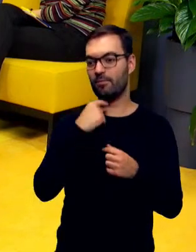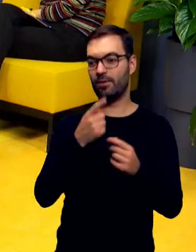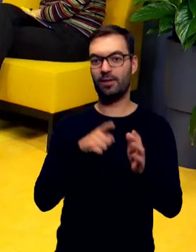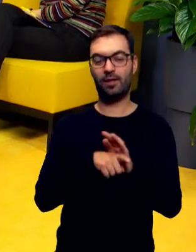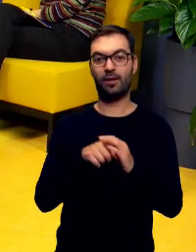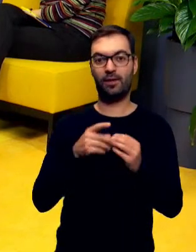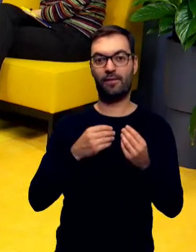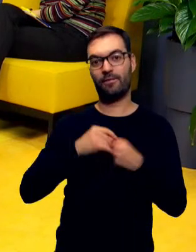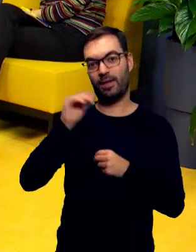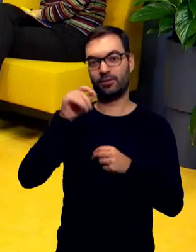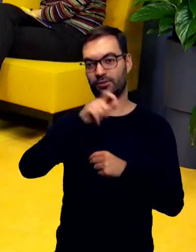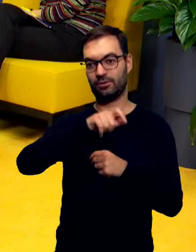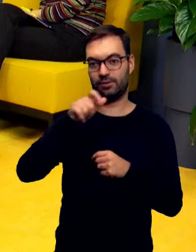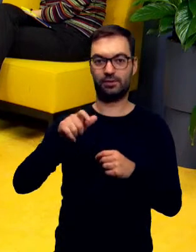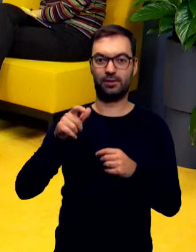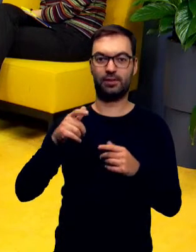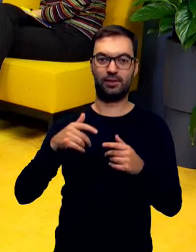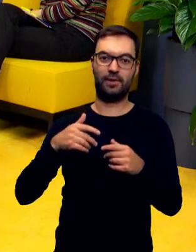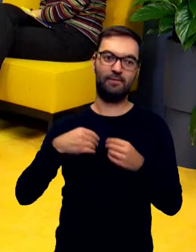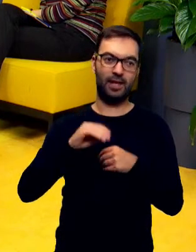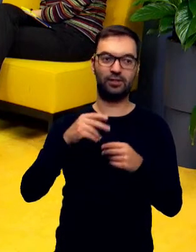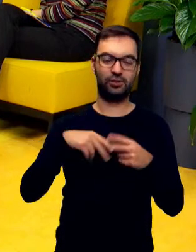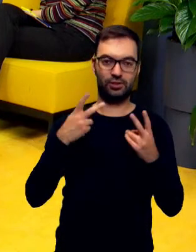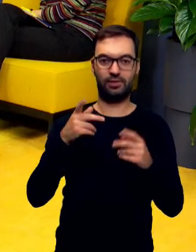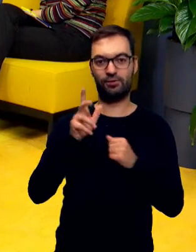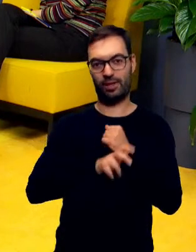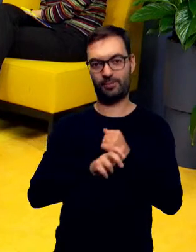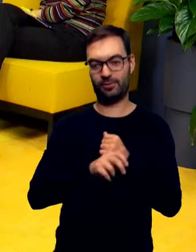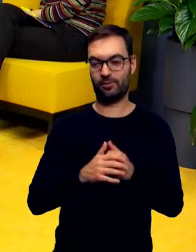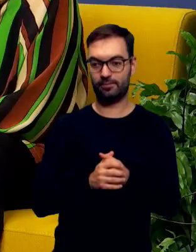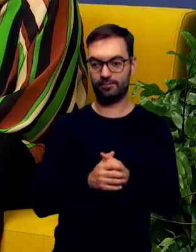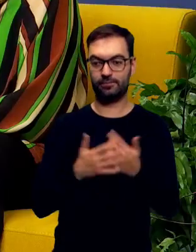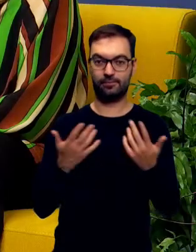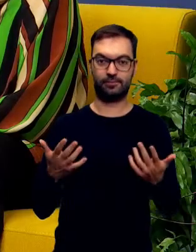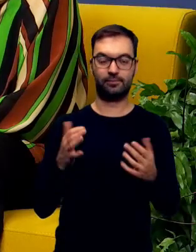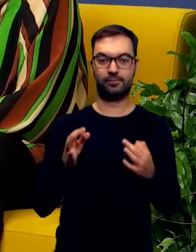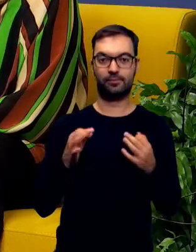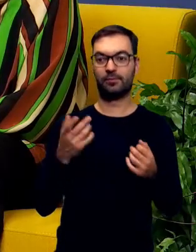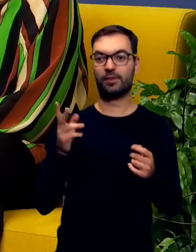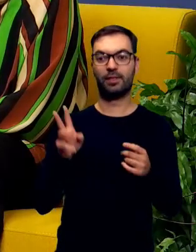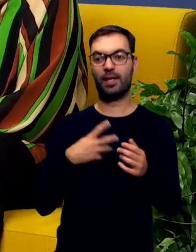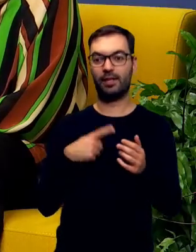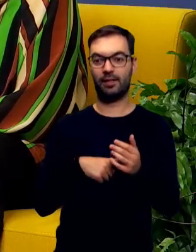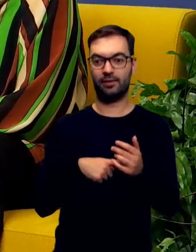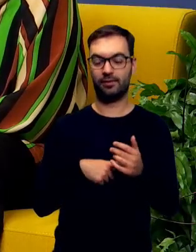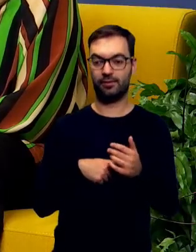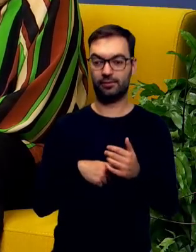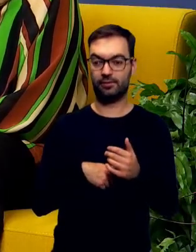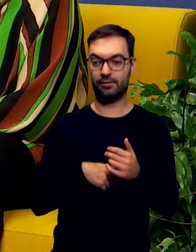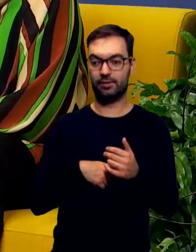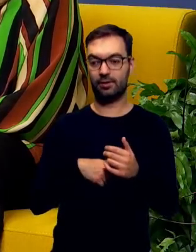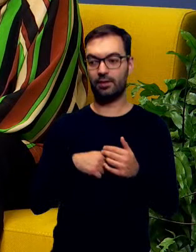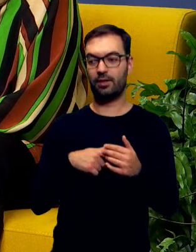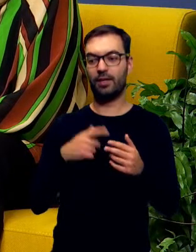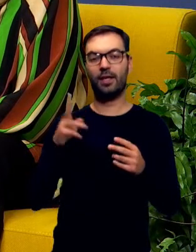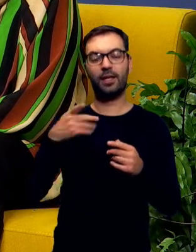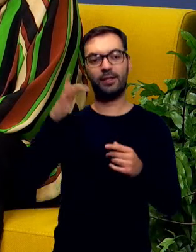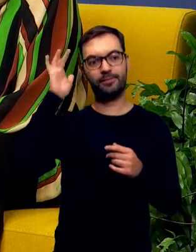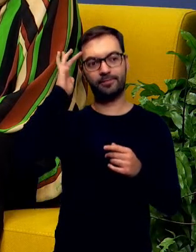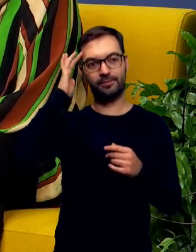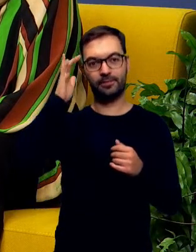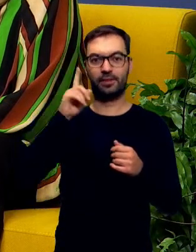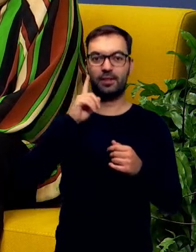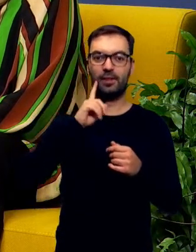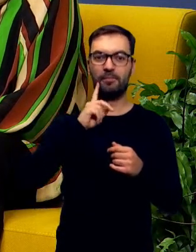dla większości dni w sierpniu. No i teraz w którym momencie należy stwierdzić, że